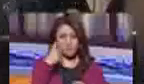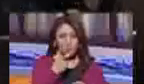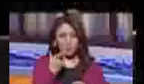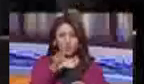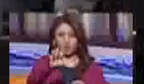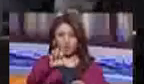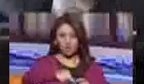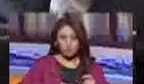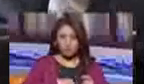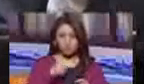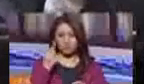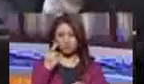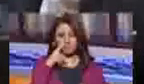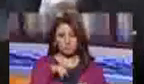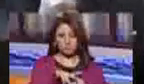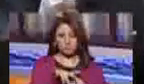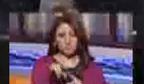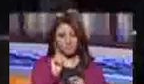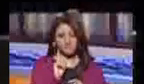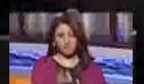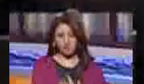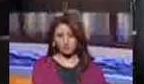يبقى مفقود.